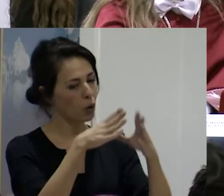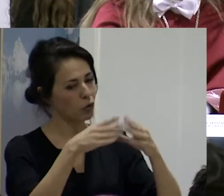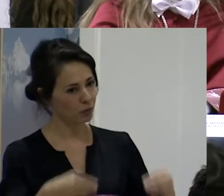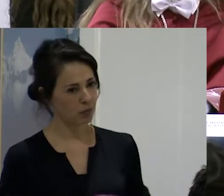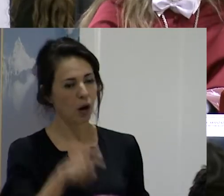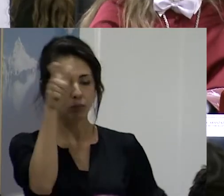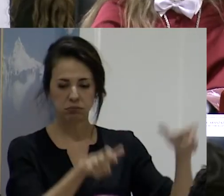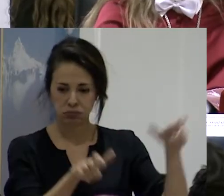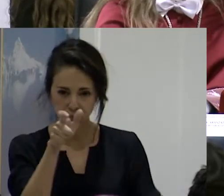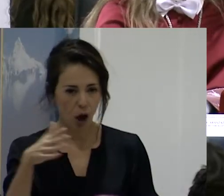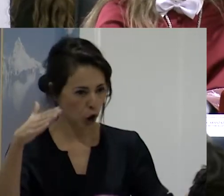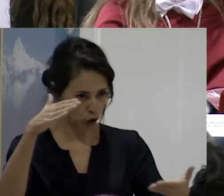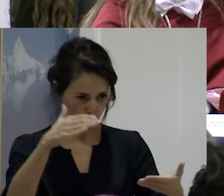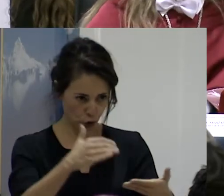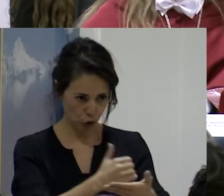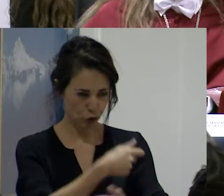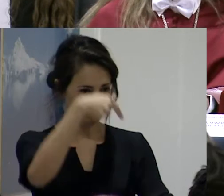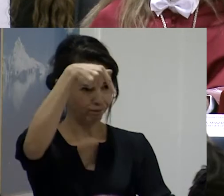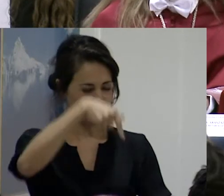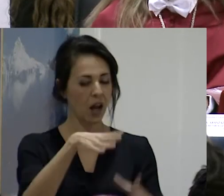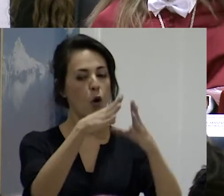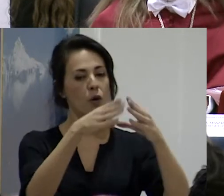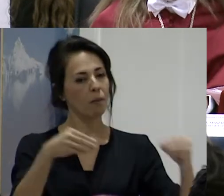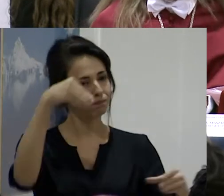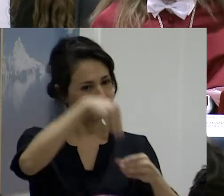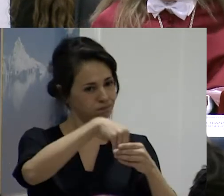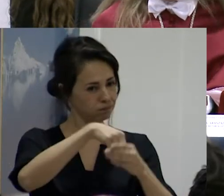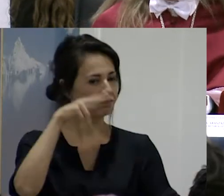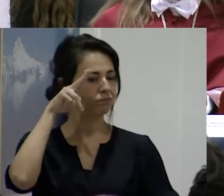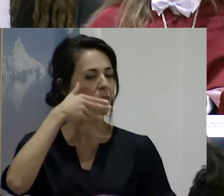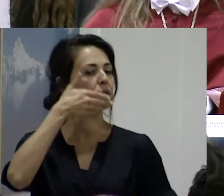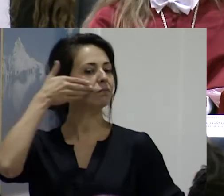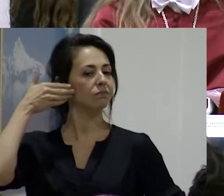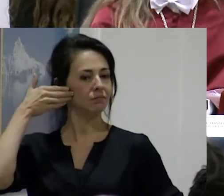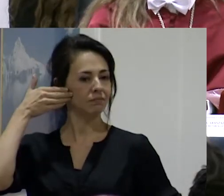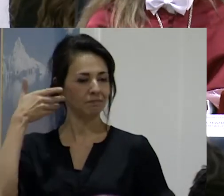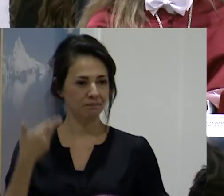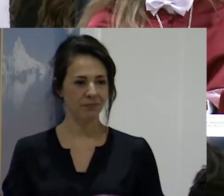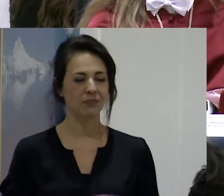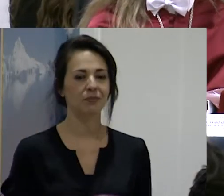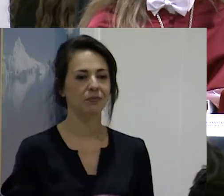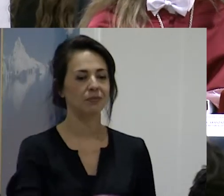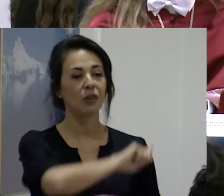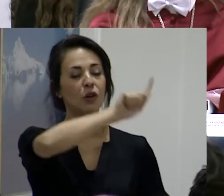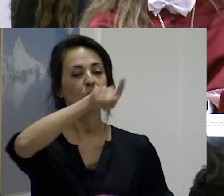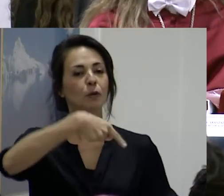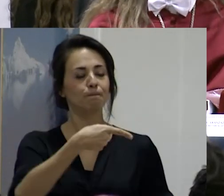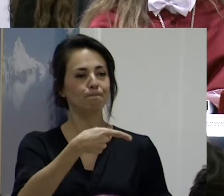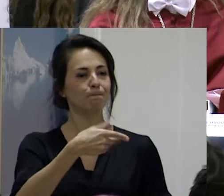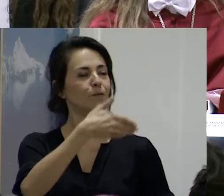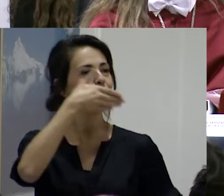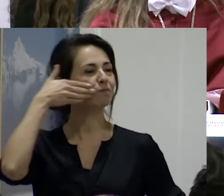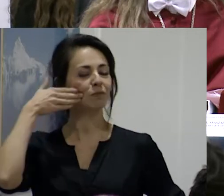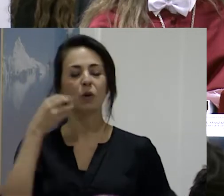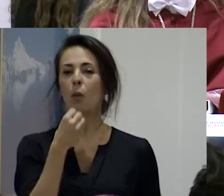membres d'aquesta reconeguda universitat que ens fa sentir a tots ben orgullosos, molt bon